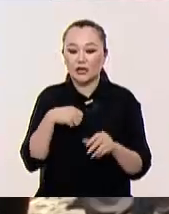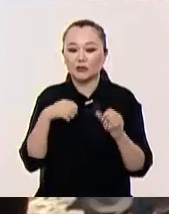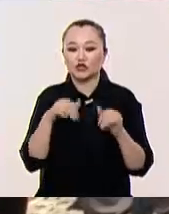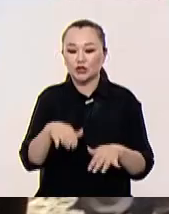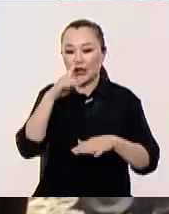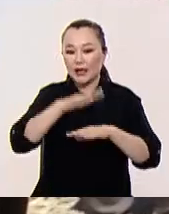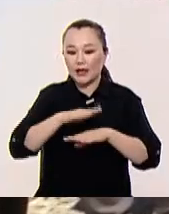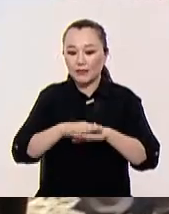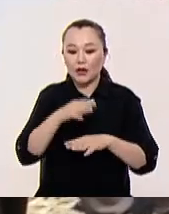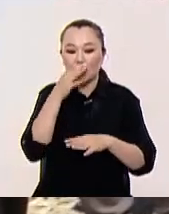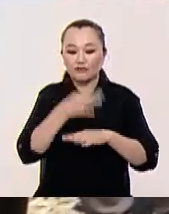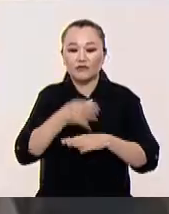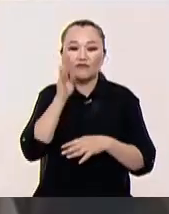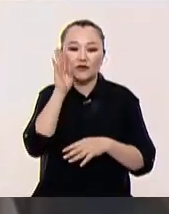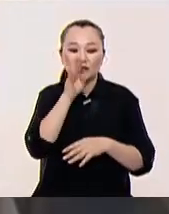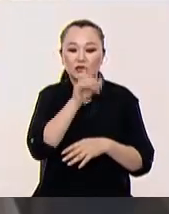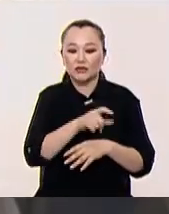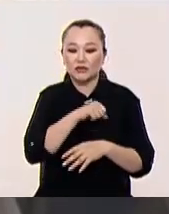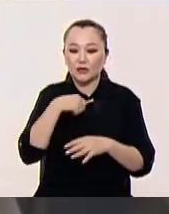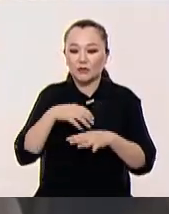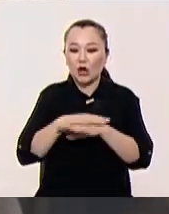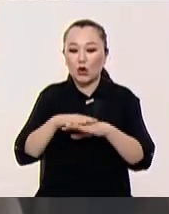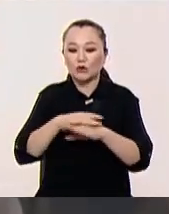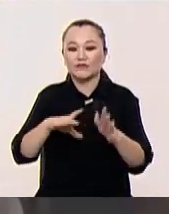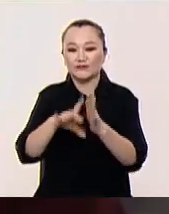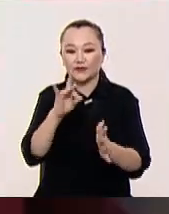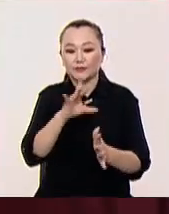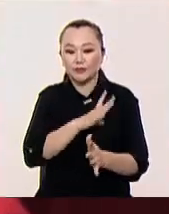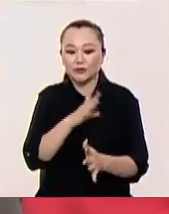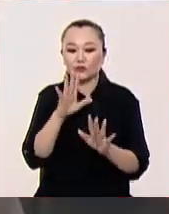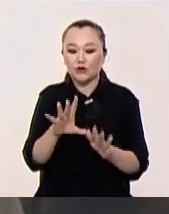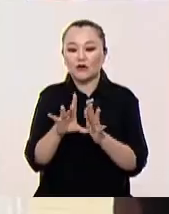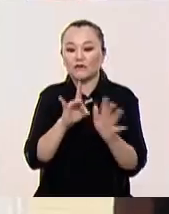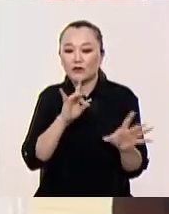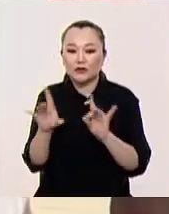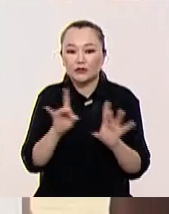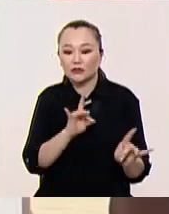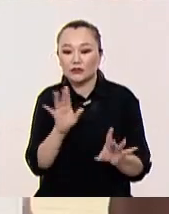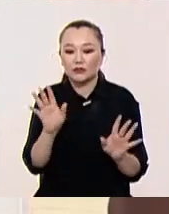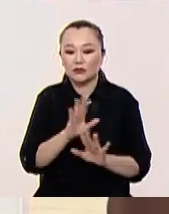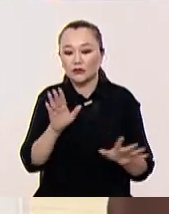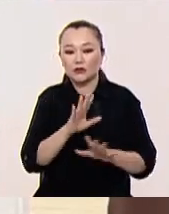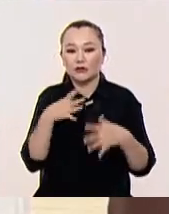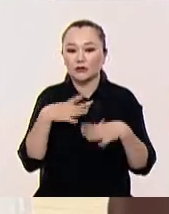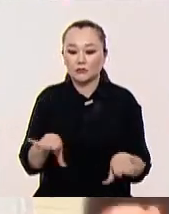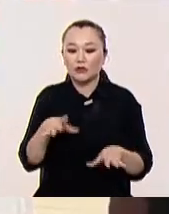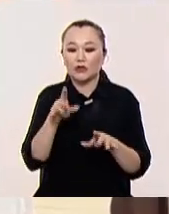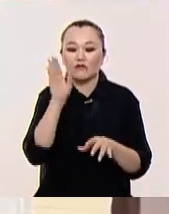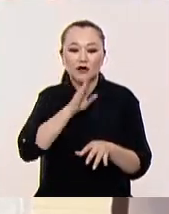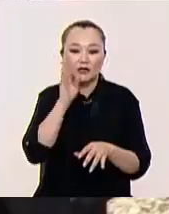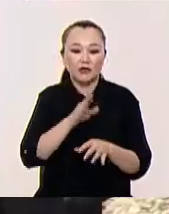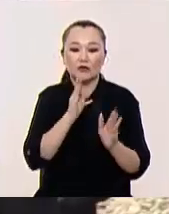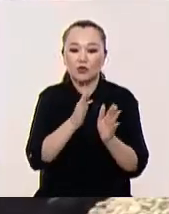делінген әкім суға жауапты маманды халықтың өзі сайлады деді. Әрі суды тек таңдаулыларға береді деген жоққа шығарды. Айтуынша тіршілік нәрі реті